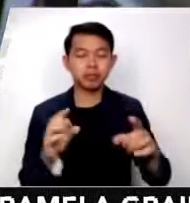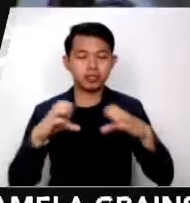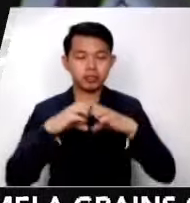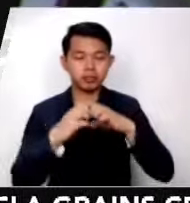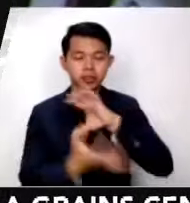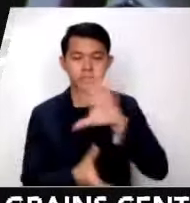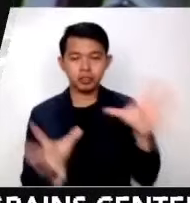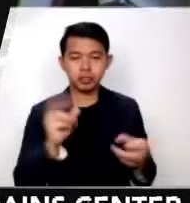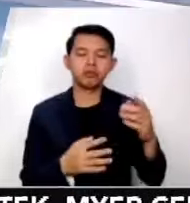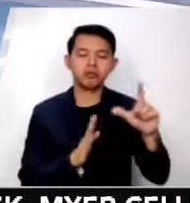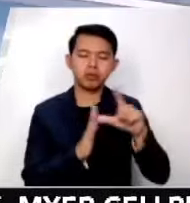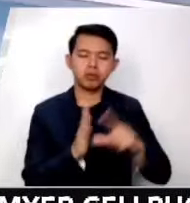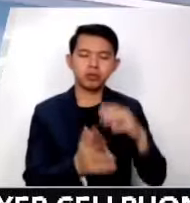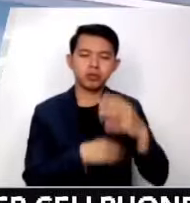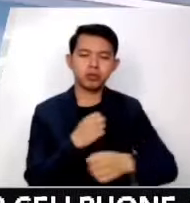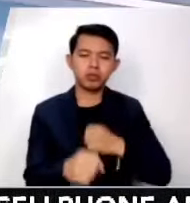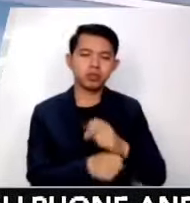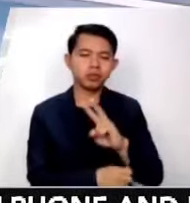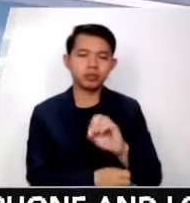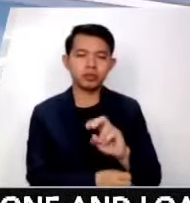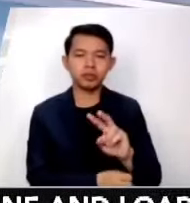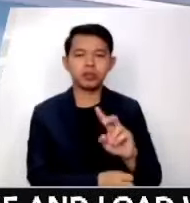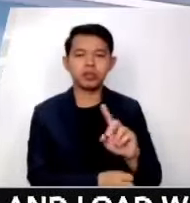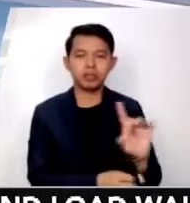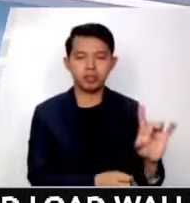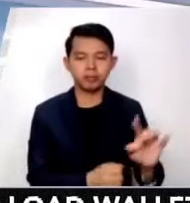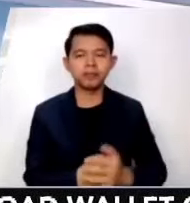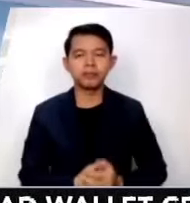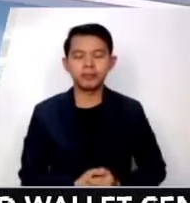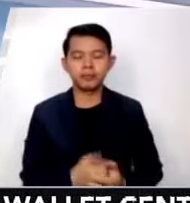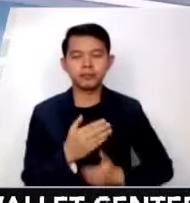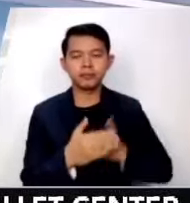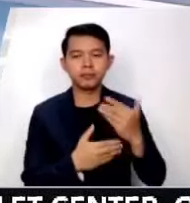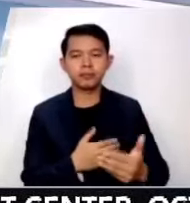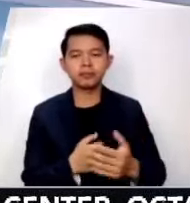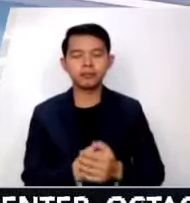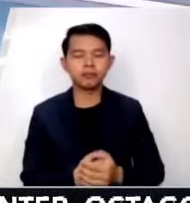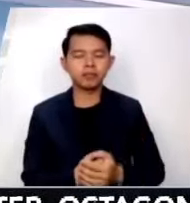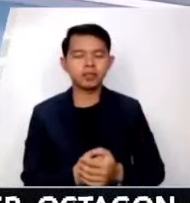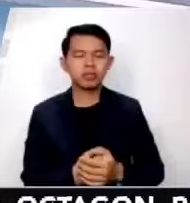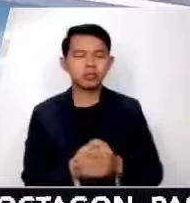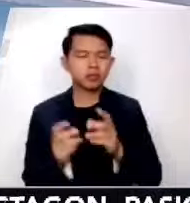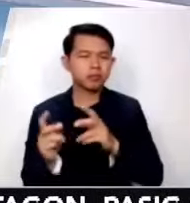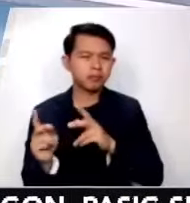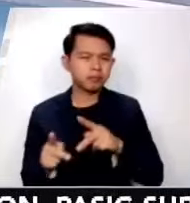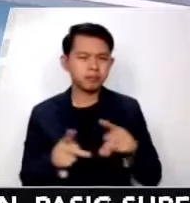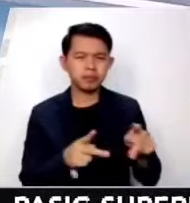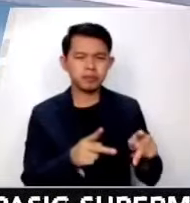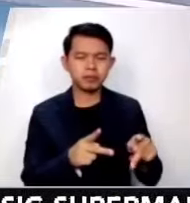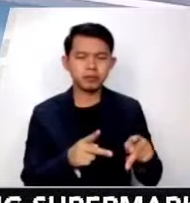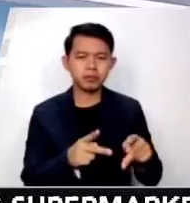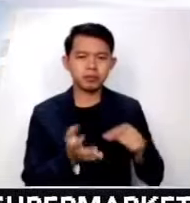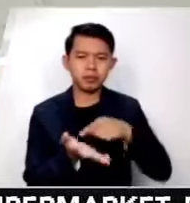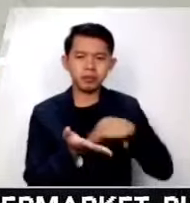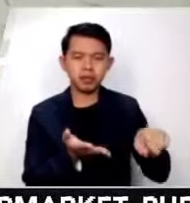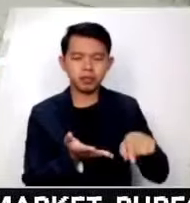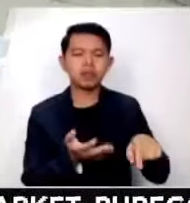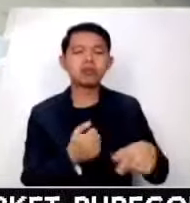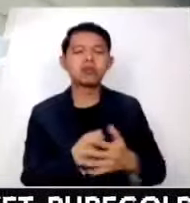Go. Inaayos na ang pagbabayad ng danyos para sa mga apektado ng oil spill sa Bataan. Nagpulong